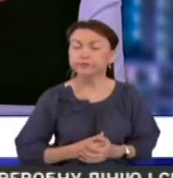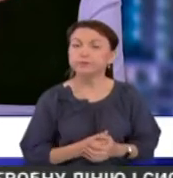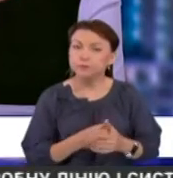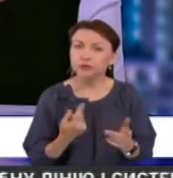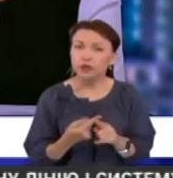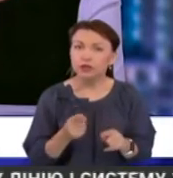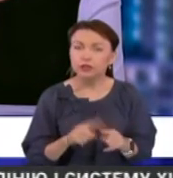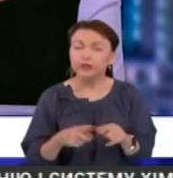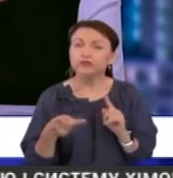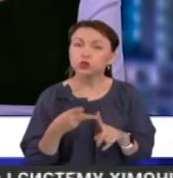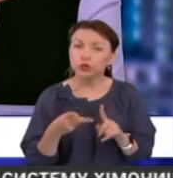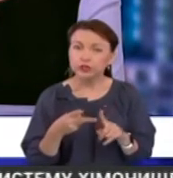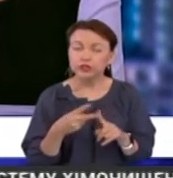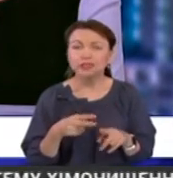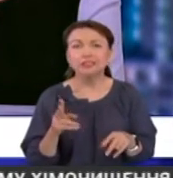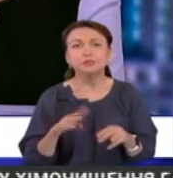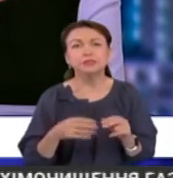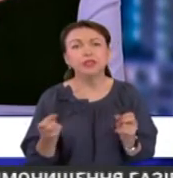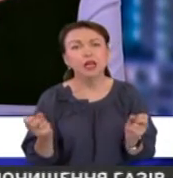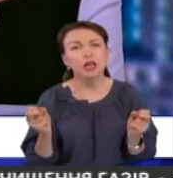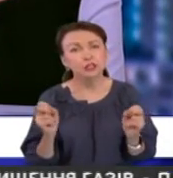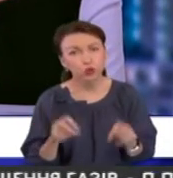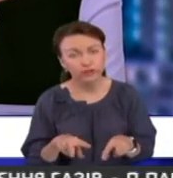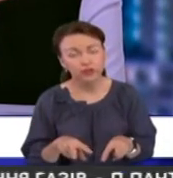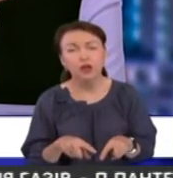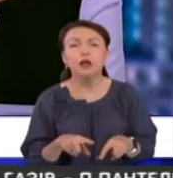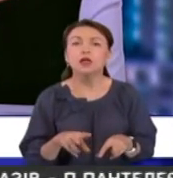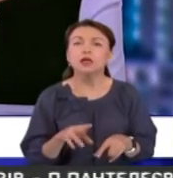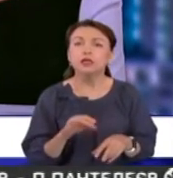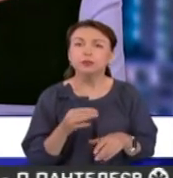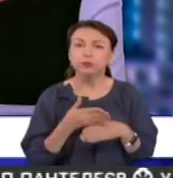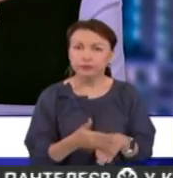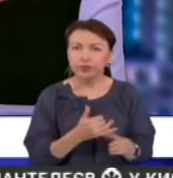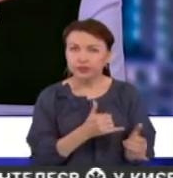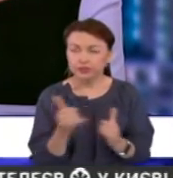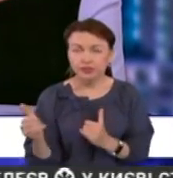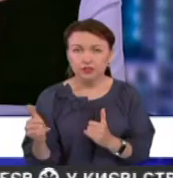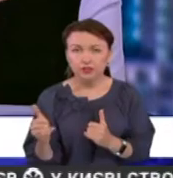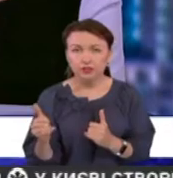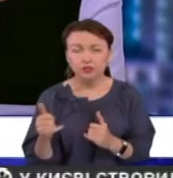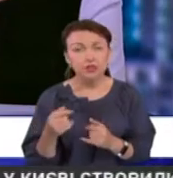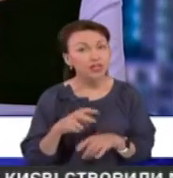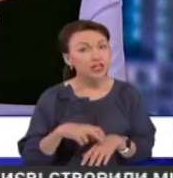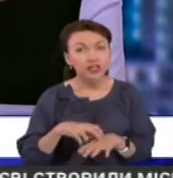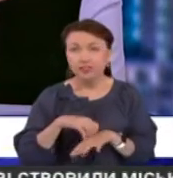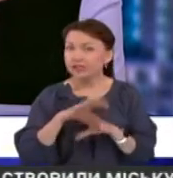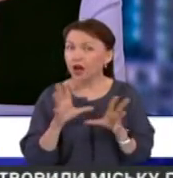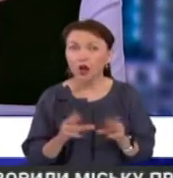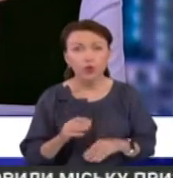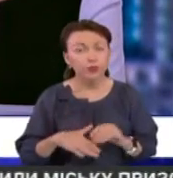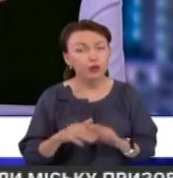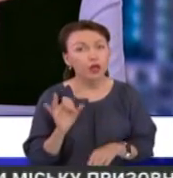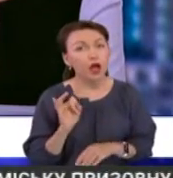говоримо про вторинну спеціалізовану, не визик, а просто спеціалізовану. І вона надається не лікарем загальної практики, а вже